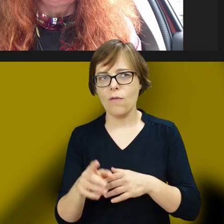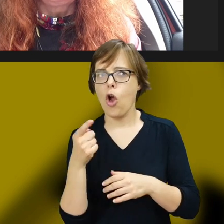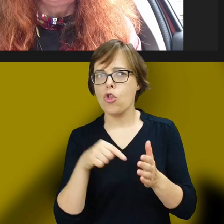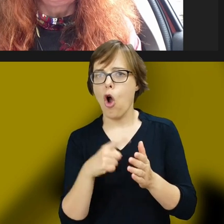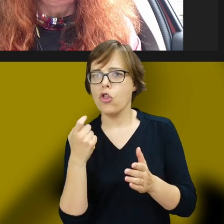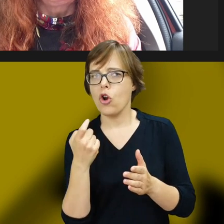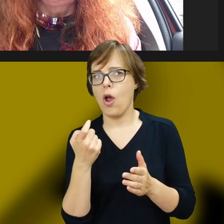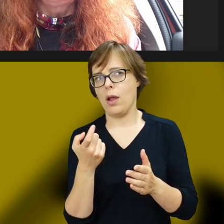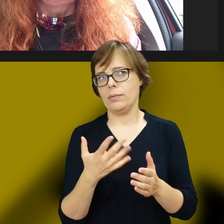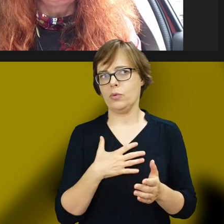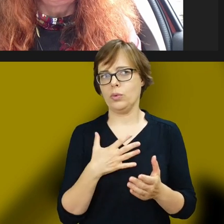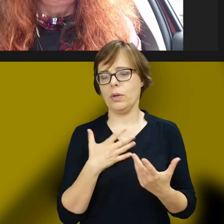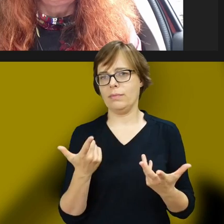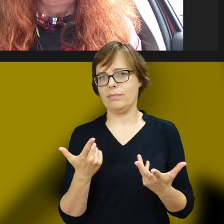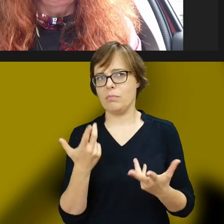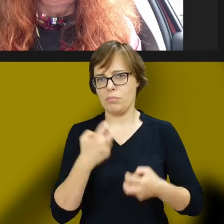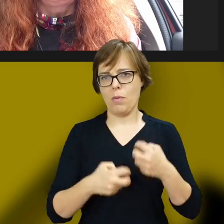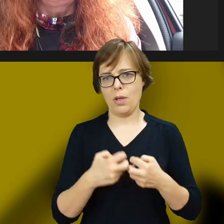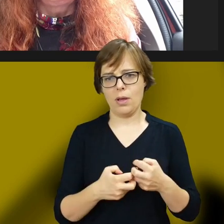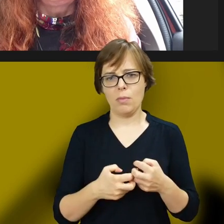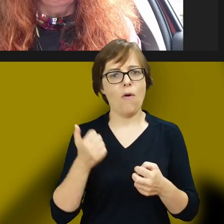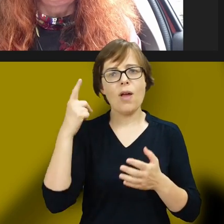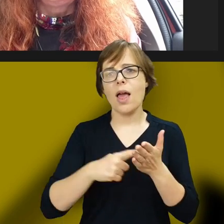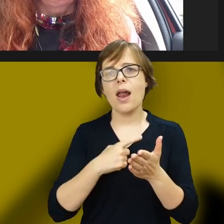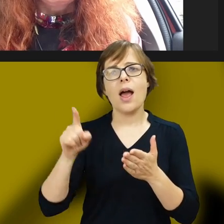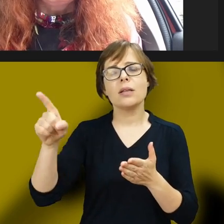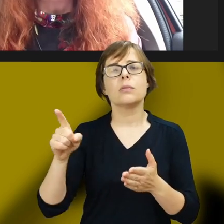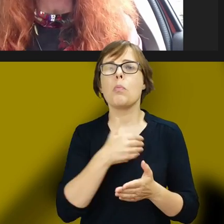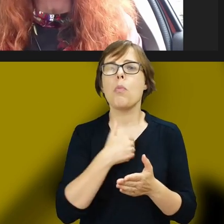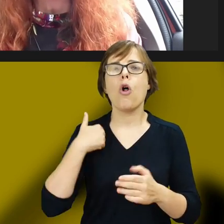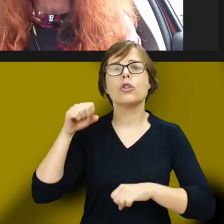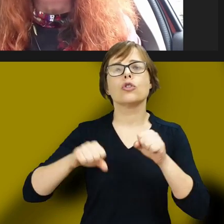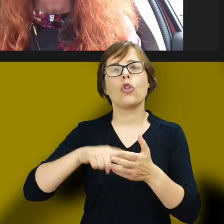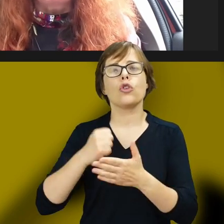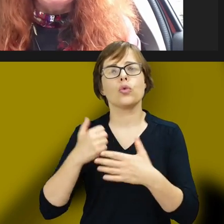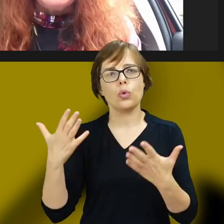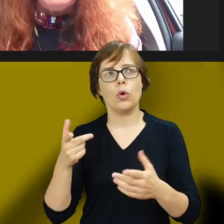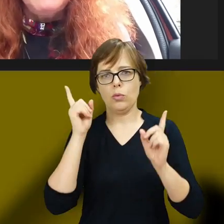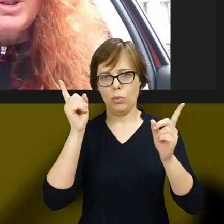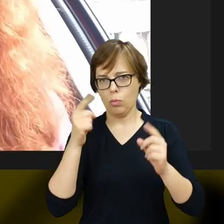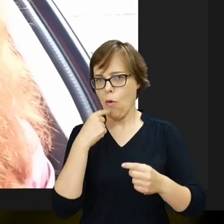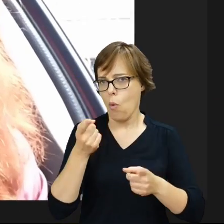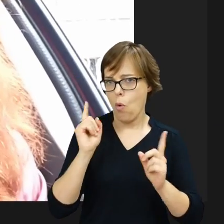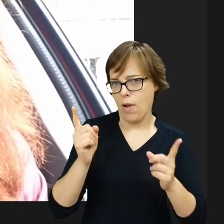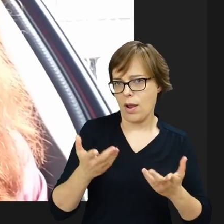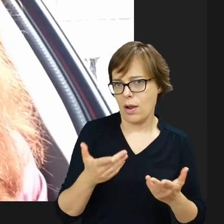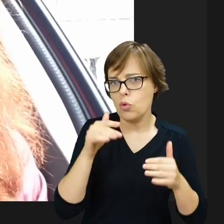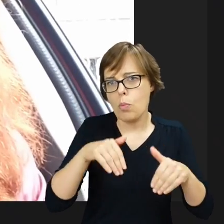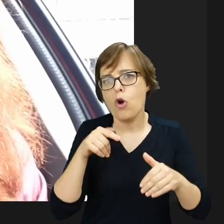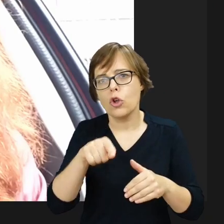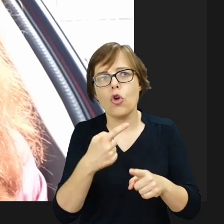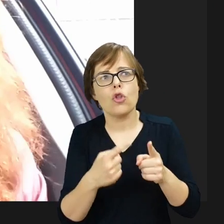wielokrotnie przestrzegał i której zabraniał Polski Trybunał Konstytucyjny? Znaczy, zaczynając od końca, to rzeczywiście ja